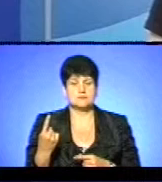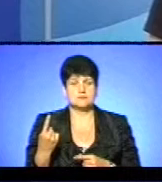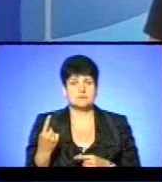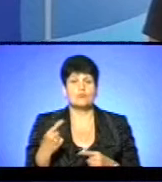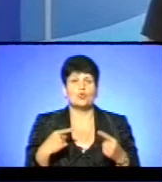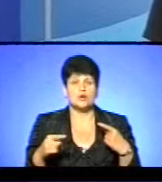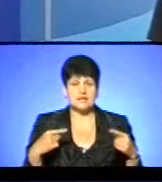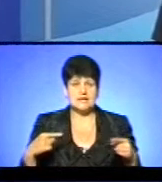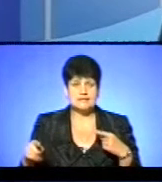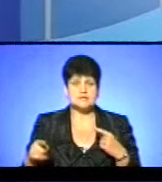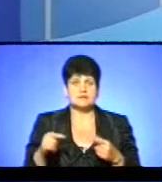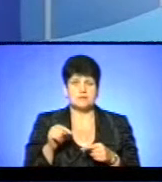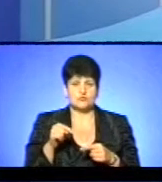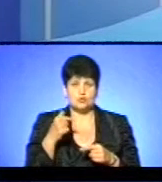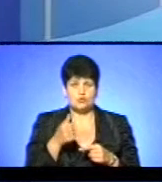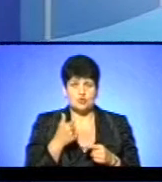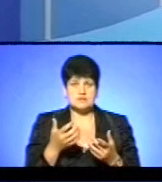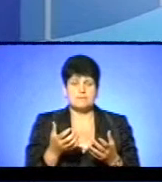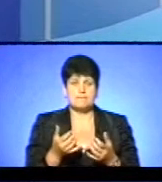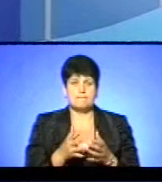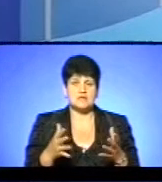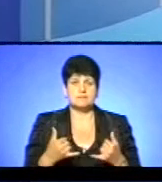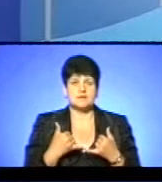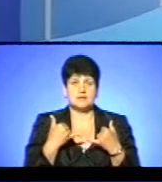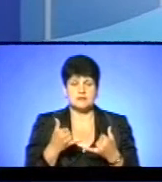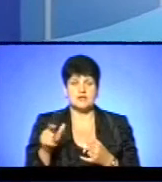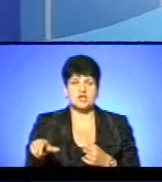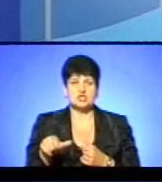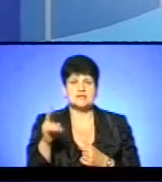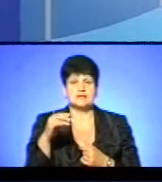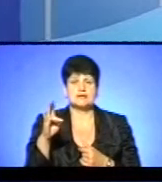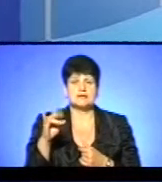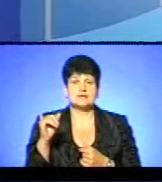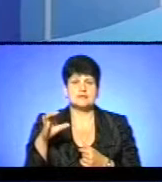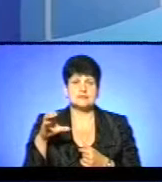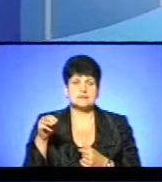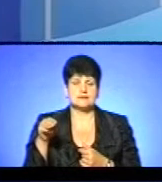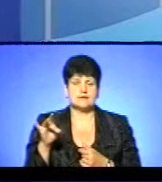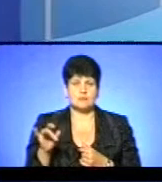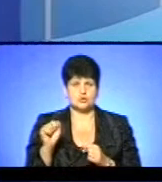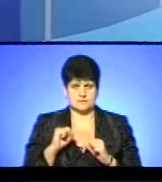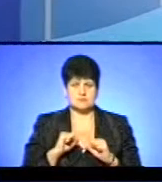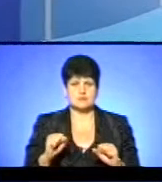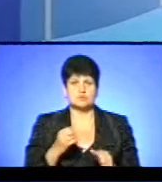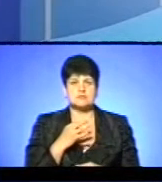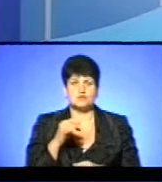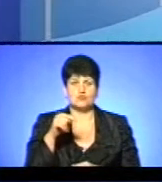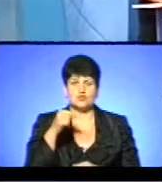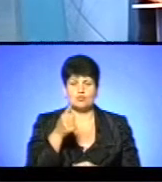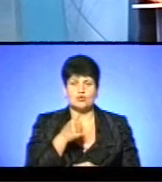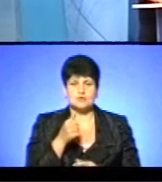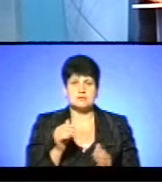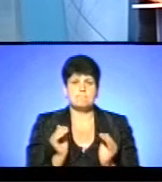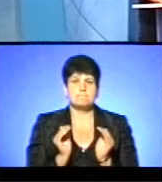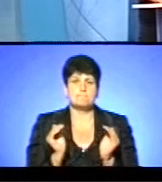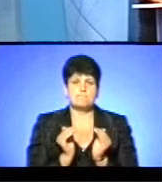інших водоймах, зокрема в цьому році, ми більше приділили уваги річці Дністер. То можемо сміло сказати, що в цьому році набагато